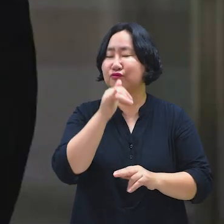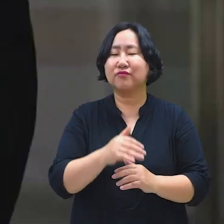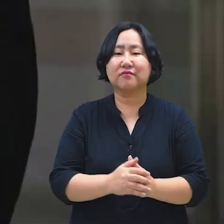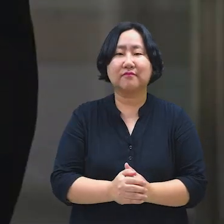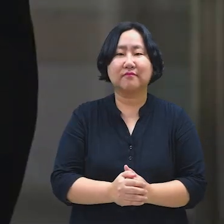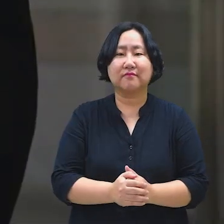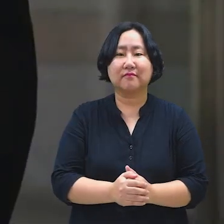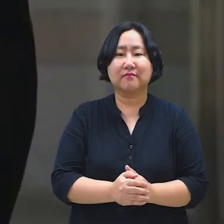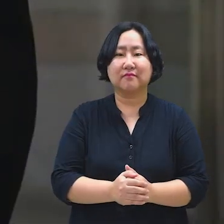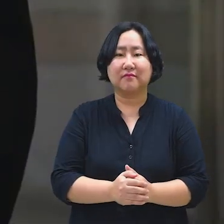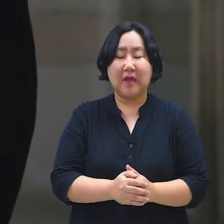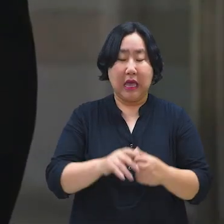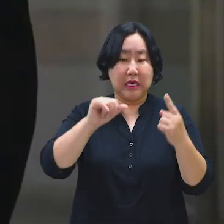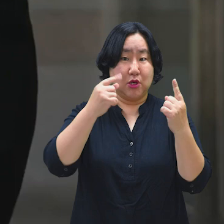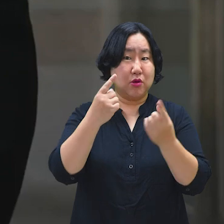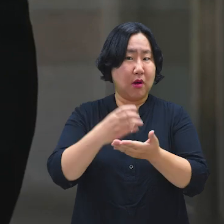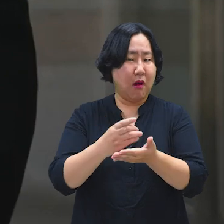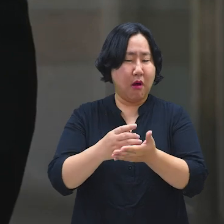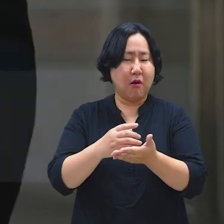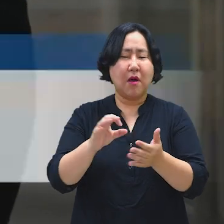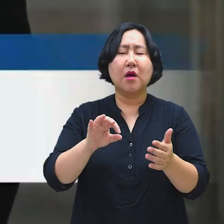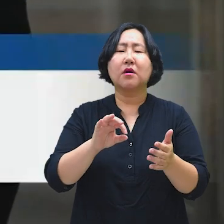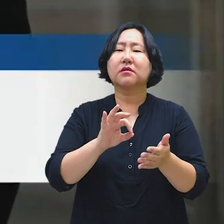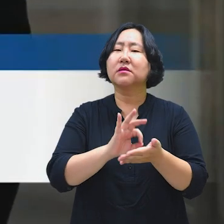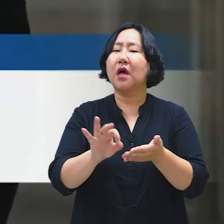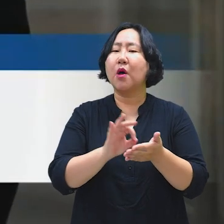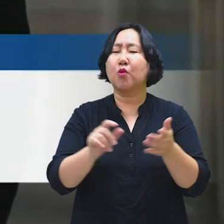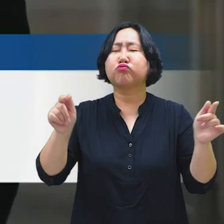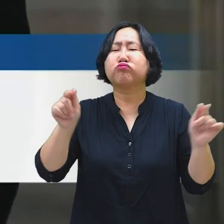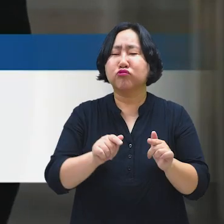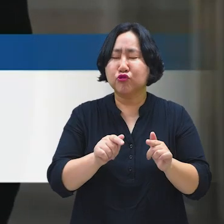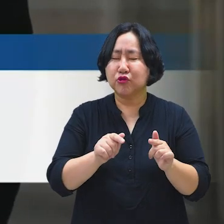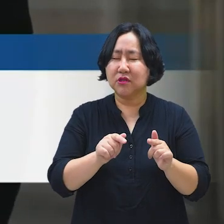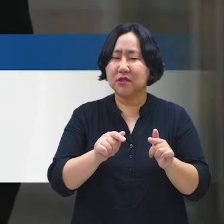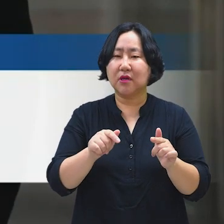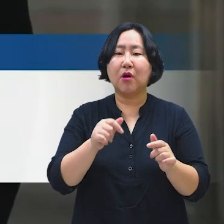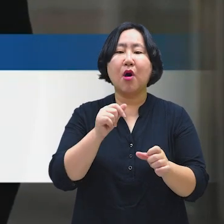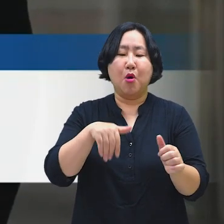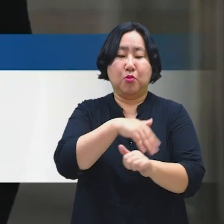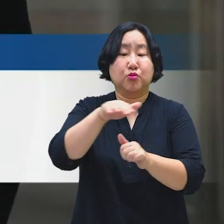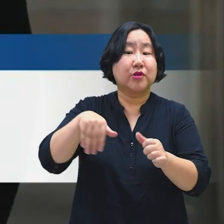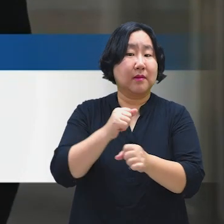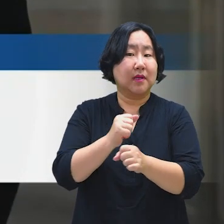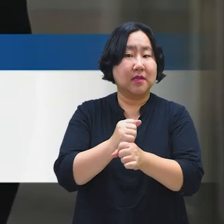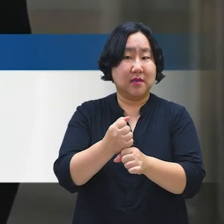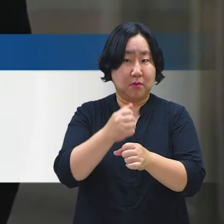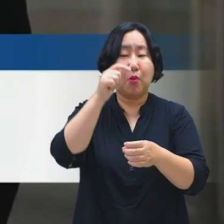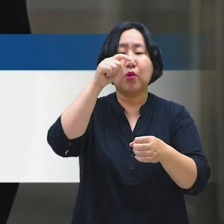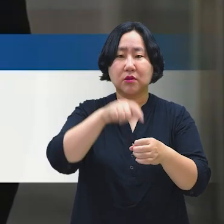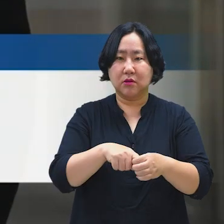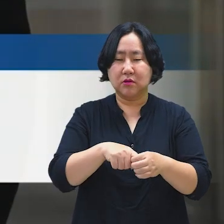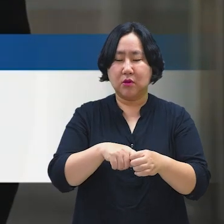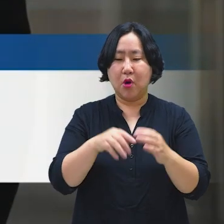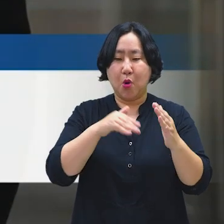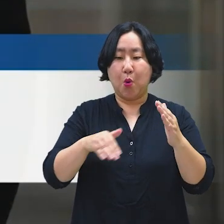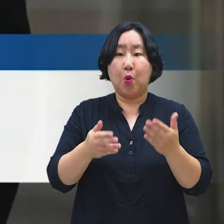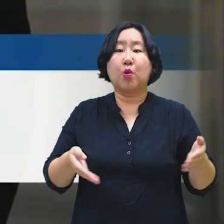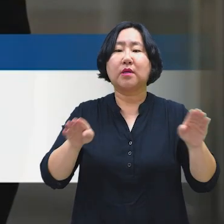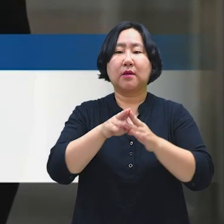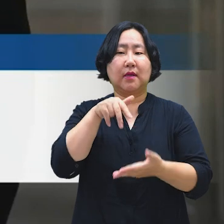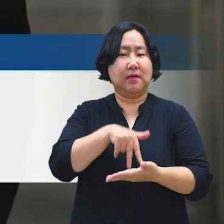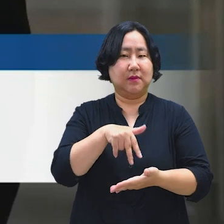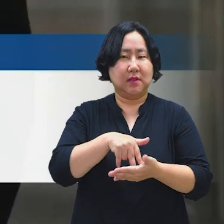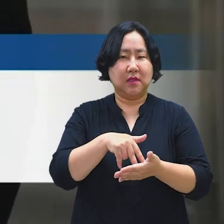있습니다 품 분위기 확산을 위해서 공공 기간부터 내용품 사용을